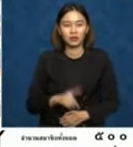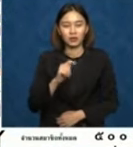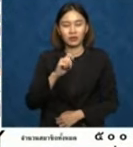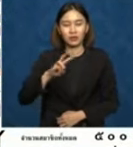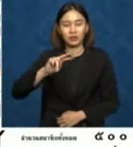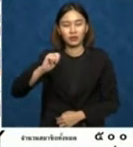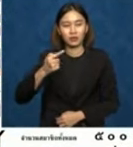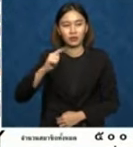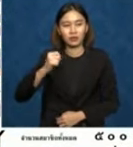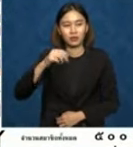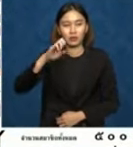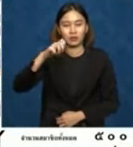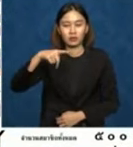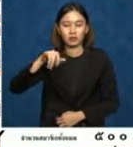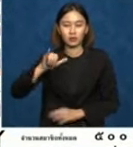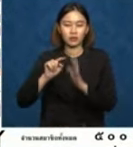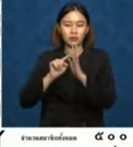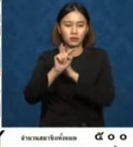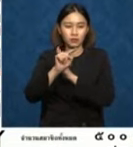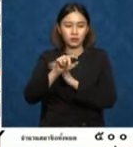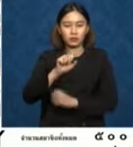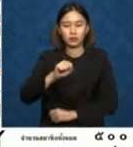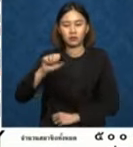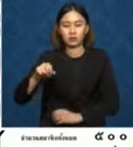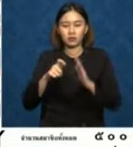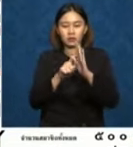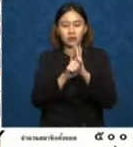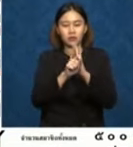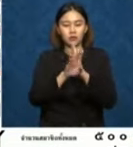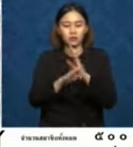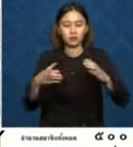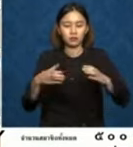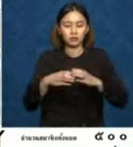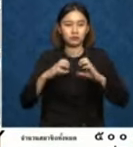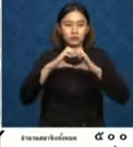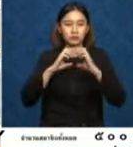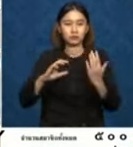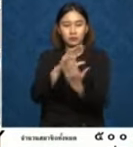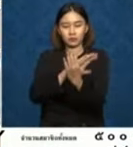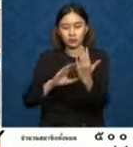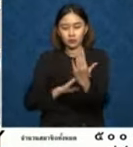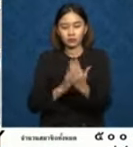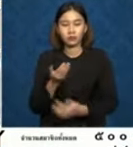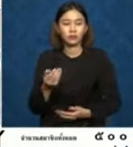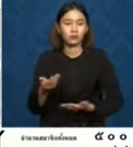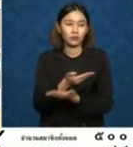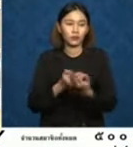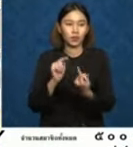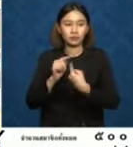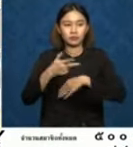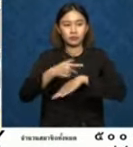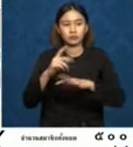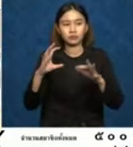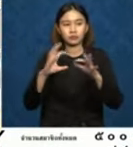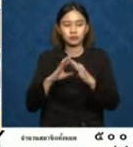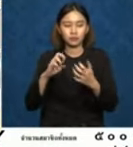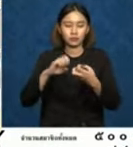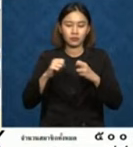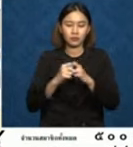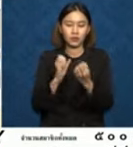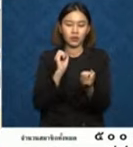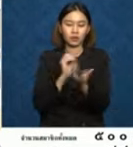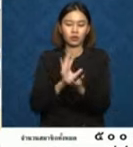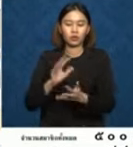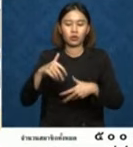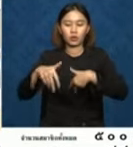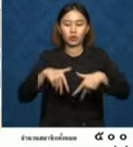ทิพย์จินตเวชสมาชิกสภาผู้แทนราษฎรจังหวัดอุบลราชธานีพรรคภูมิใจไทยขอหารือท่านประธานเกี่ยวกับปัญหาความเดือดร้อนของ